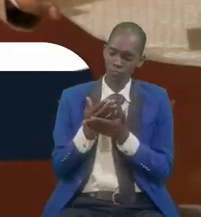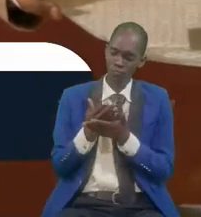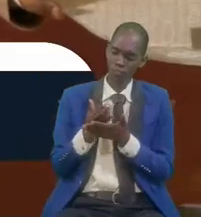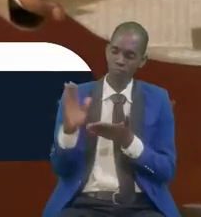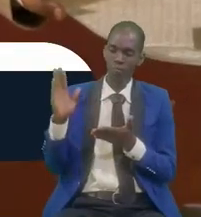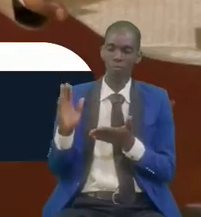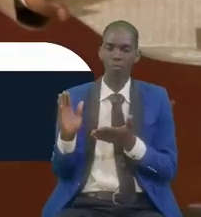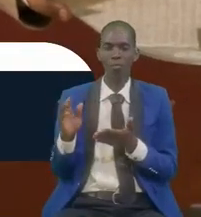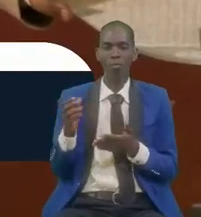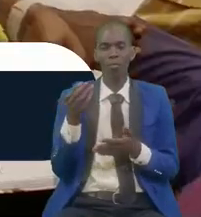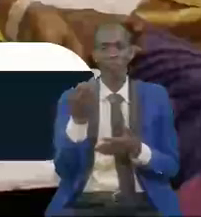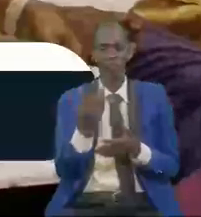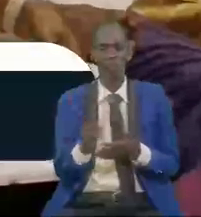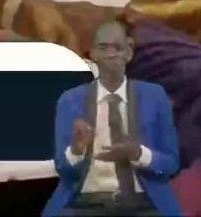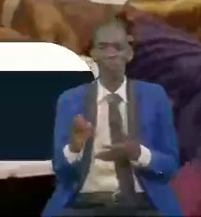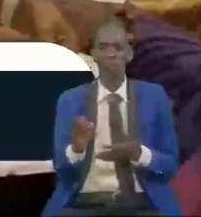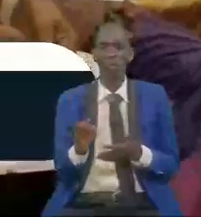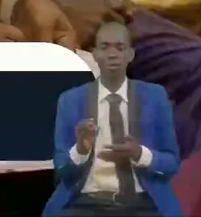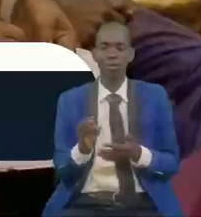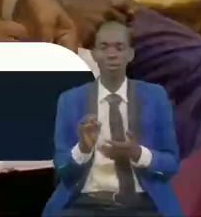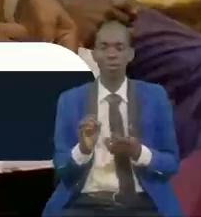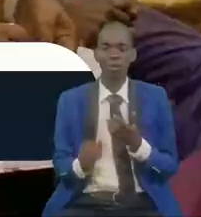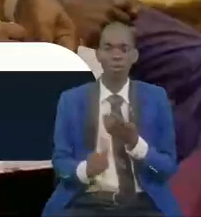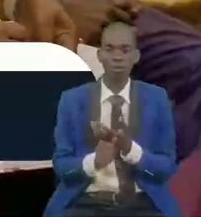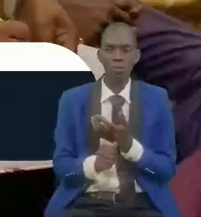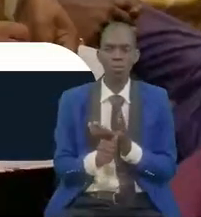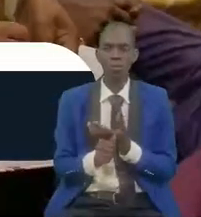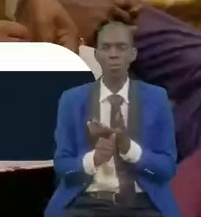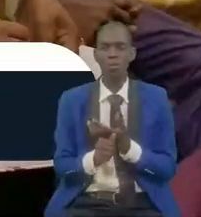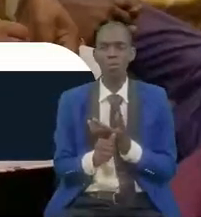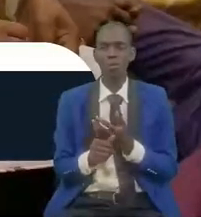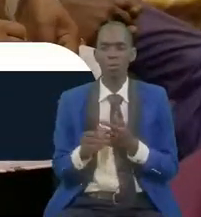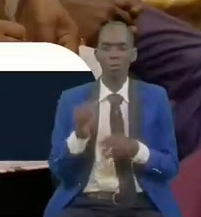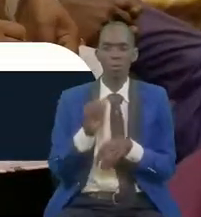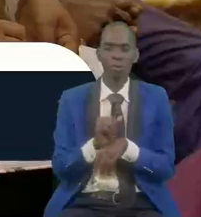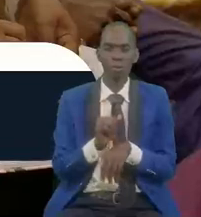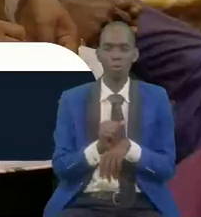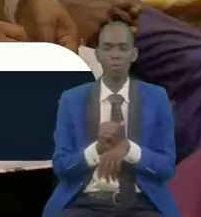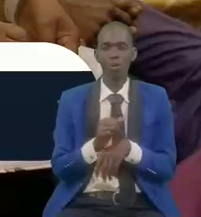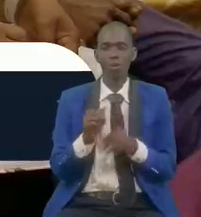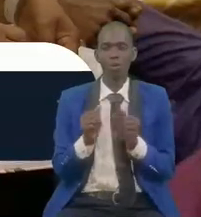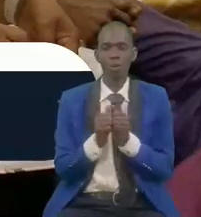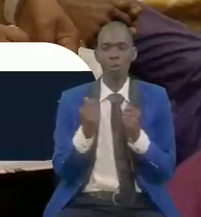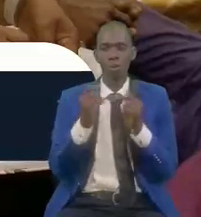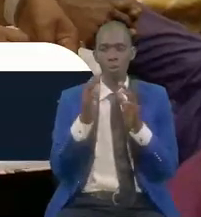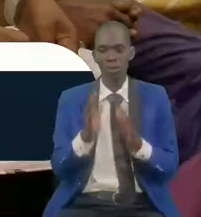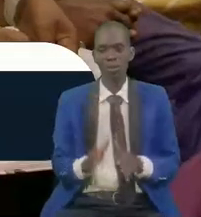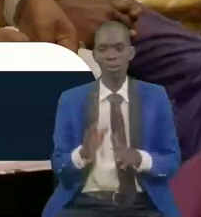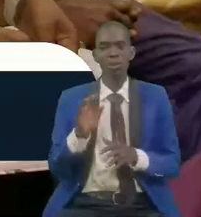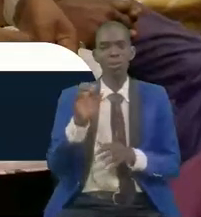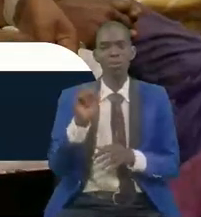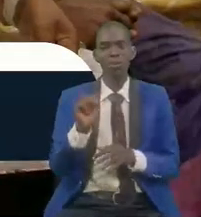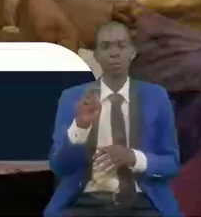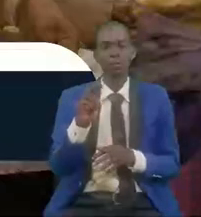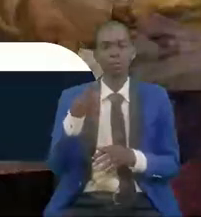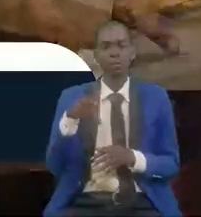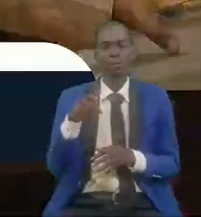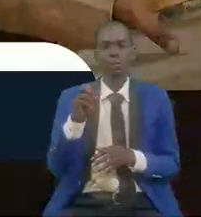C'est renoncer aux œuvres captieuses avec la superfluité des pécheurs. Au